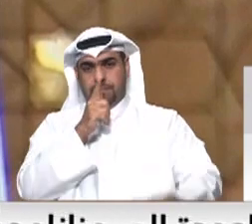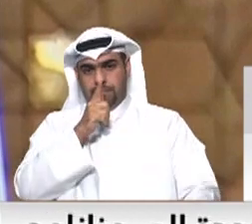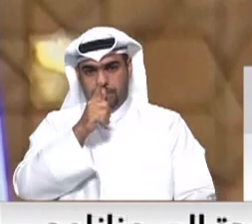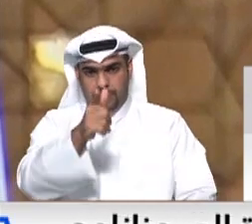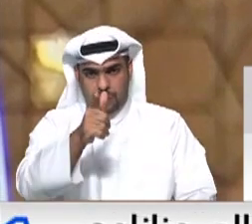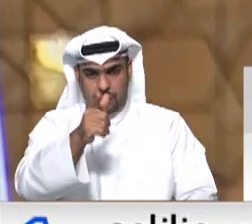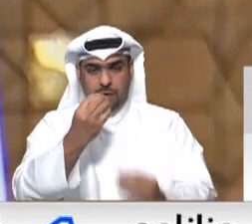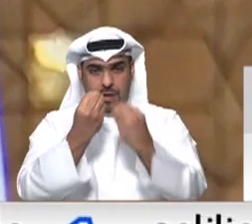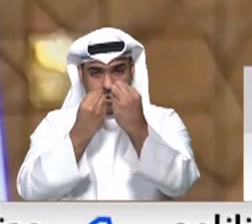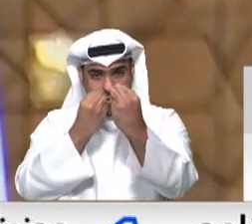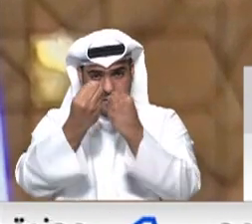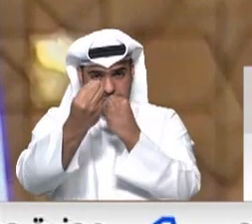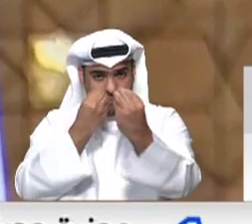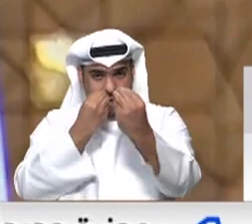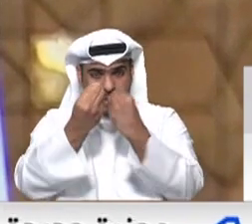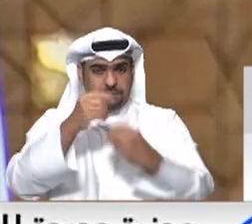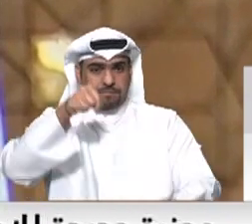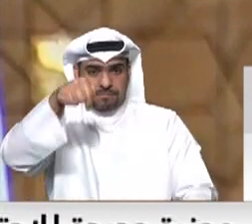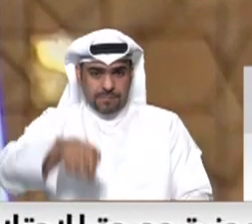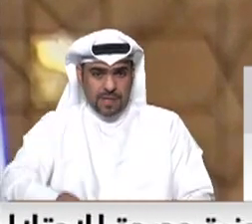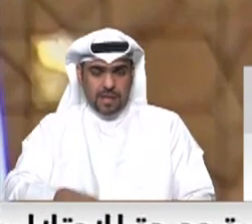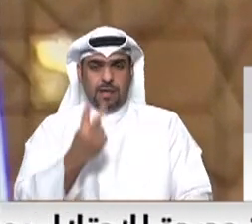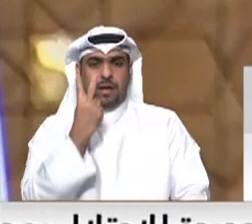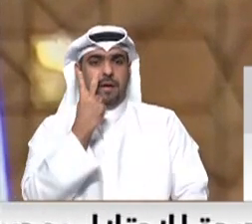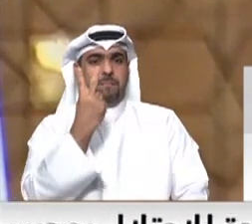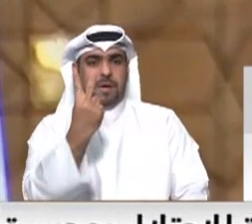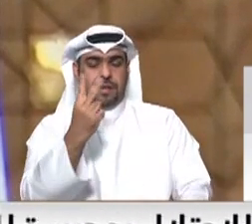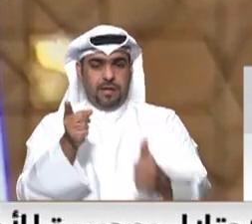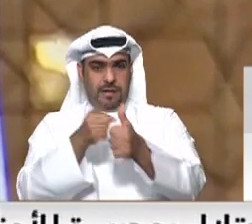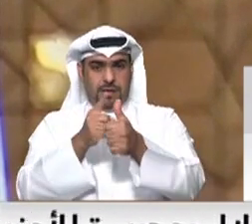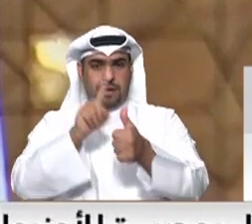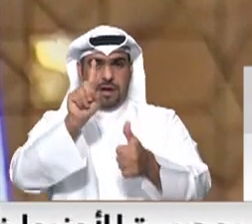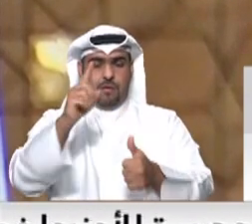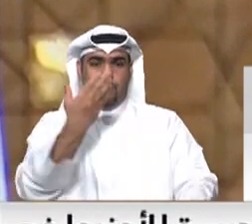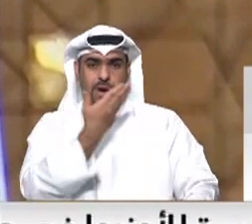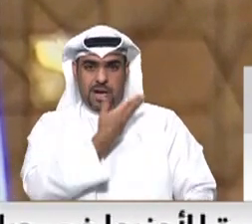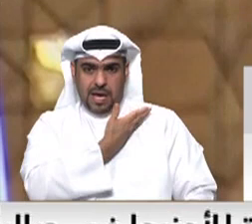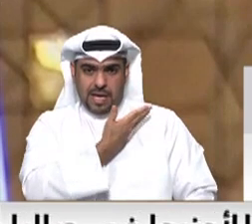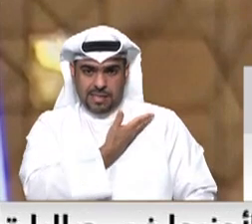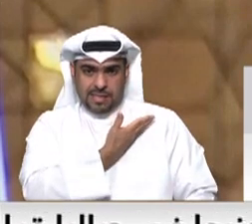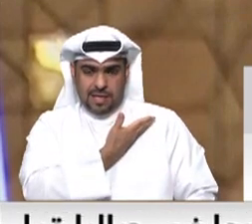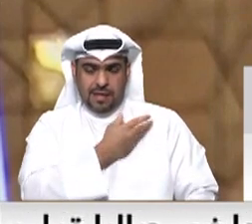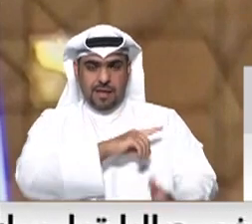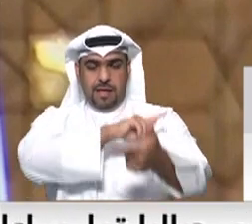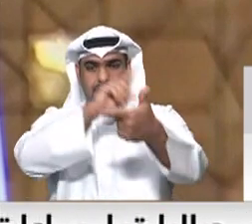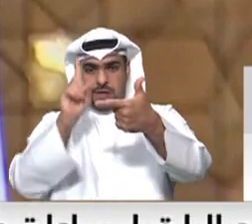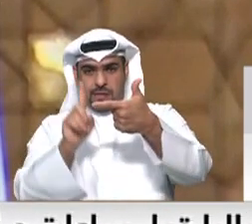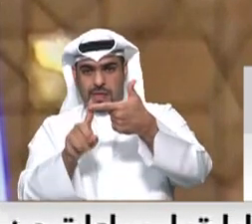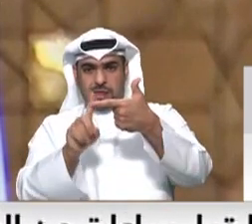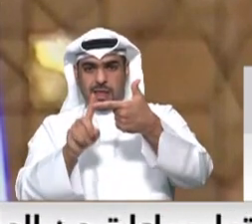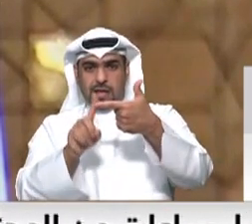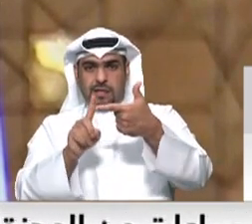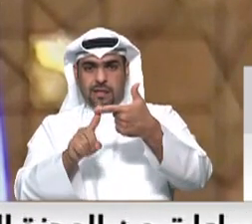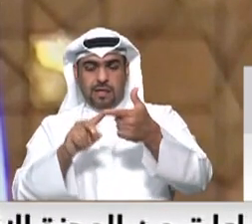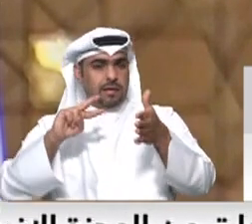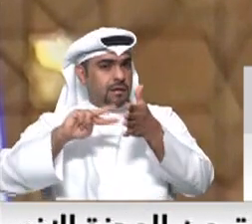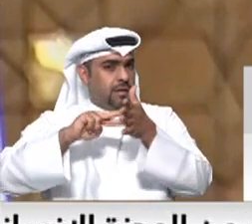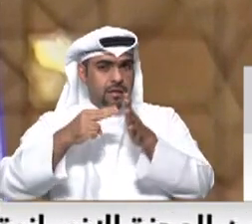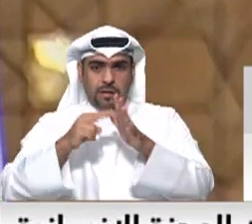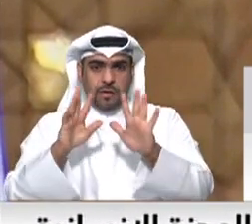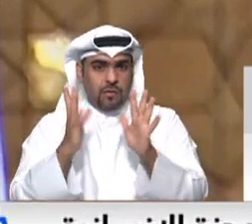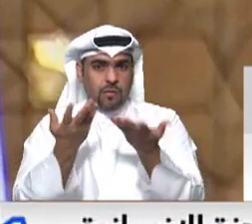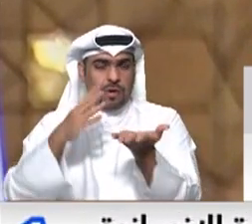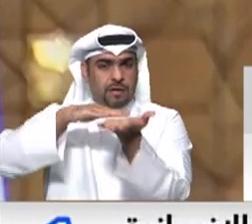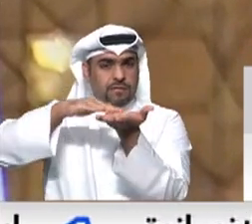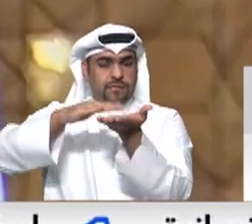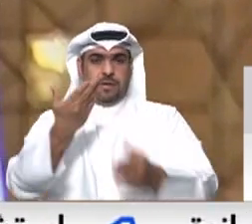الأولى تتعلق بالتطورات الجارية في غزة حاليا من مواجهة عسكرية، والثانية بالنتائج التي تتم على الأرض